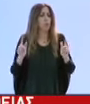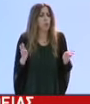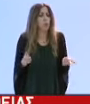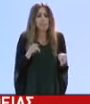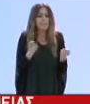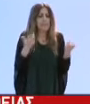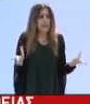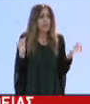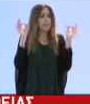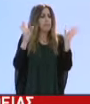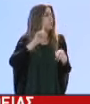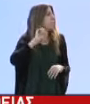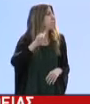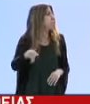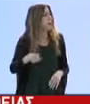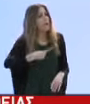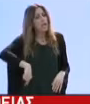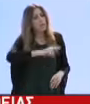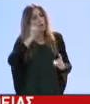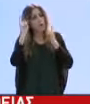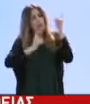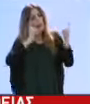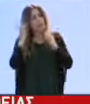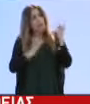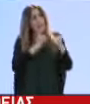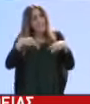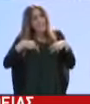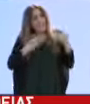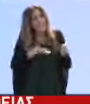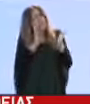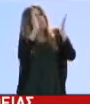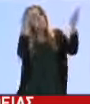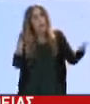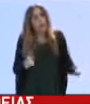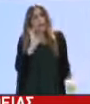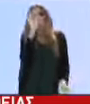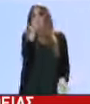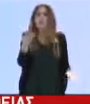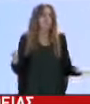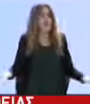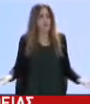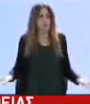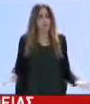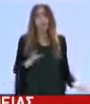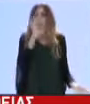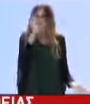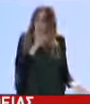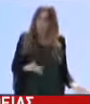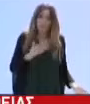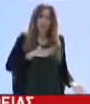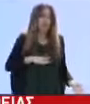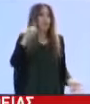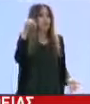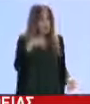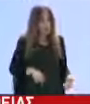πάει επιτέλους αυτή η κατάσταση. Αλλά θέλω σήμερα πραγματικά από αυτό το βήμα του 10ου συνεδρίου